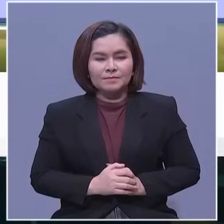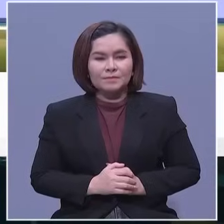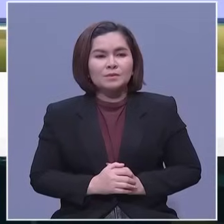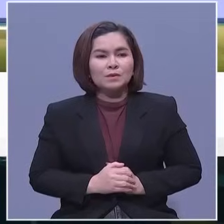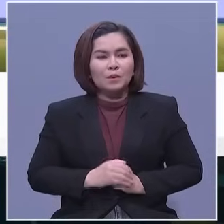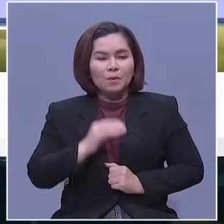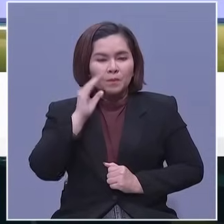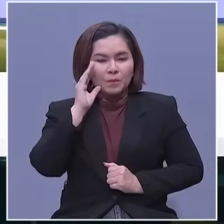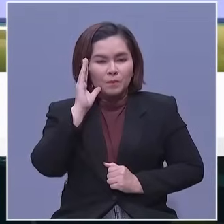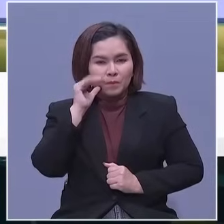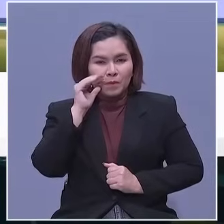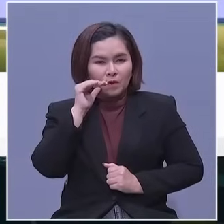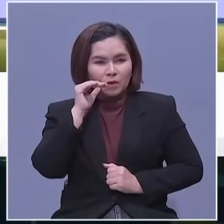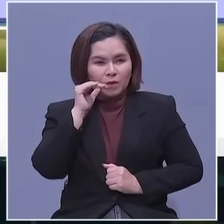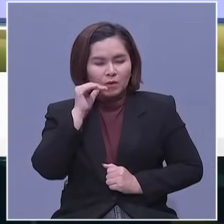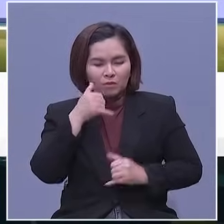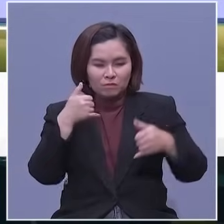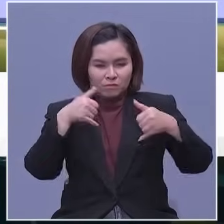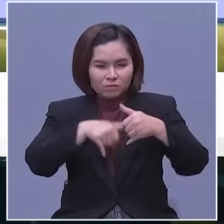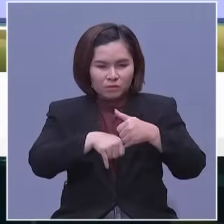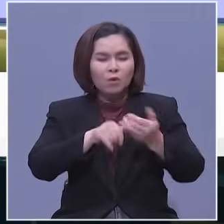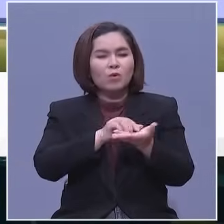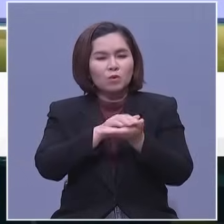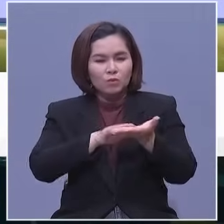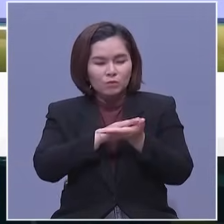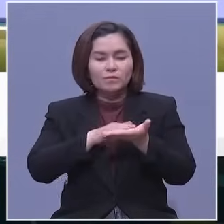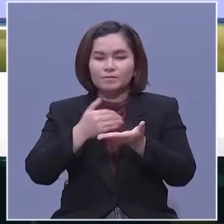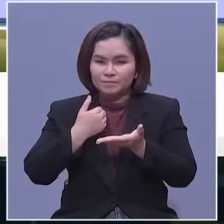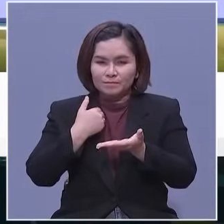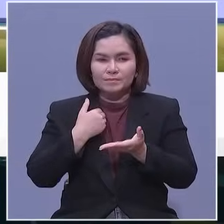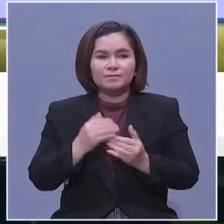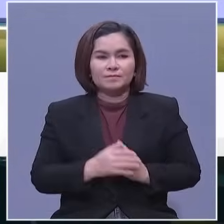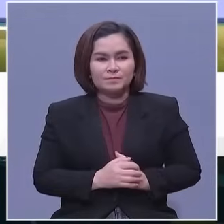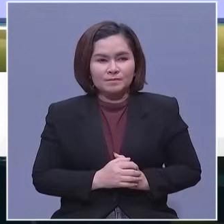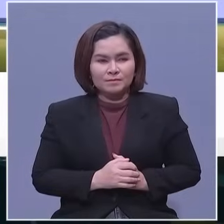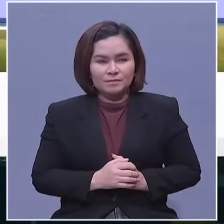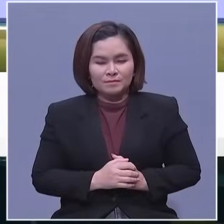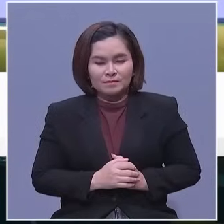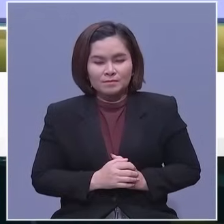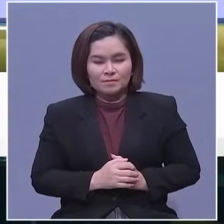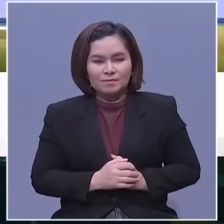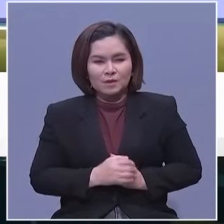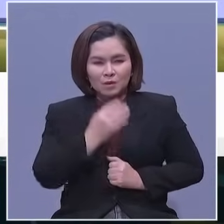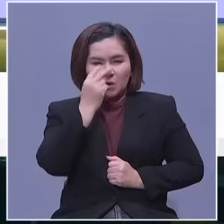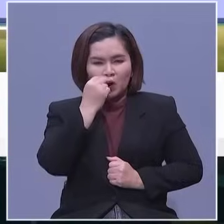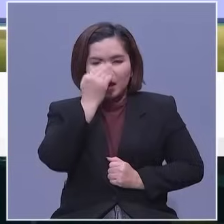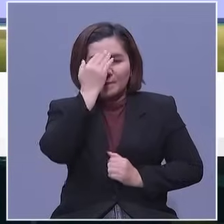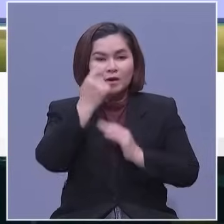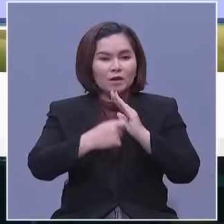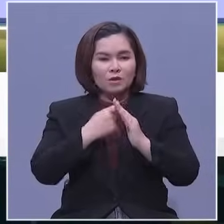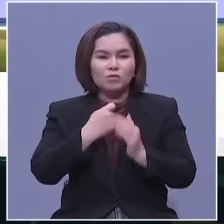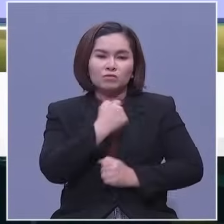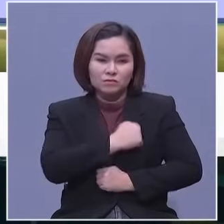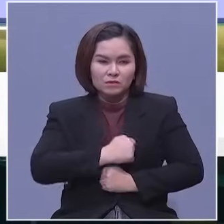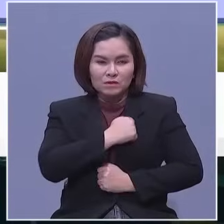ย14เองเนี่ยค่ะก็มีอาการก้มลงกราบเท้าของคุณแม่คุณตะวันนะคะก็คือร้องไห้ด้วยความเสียใจ